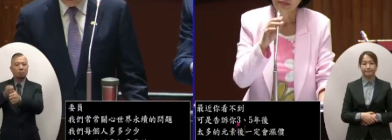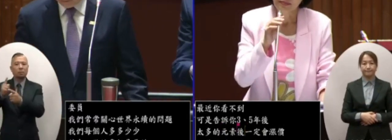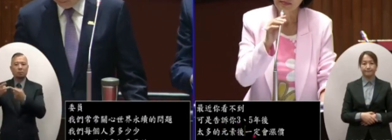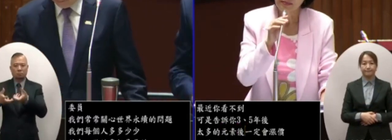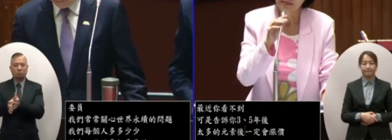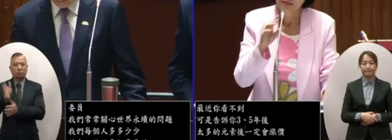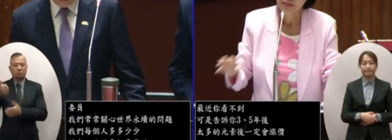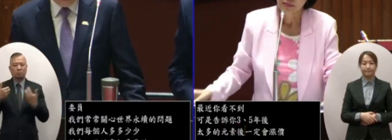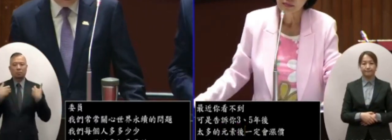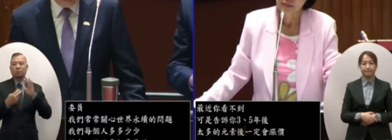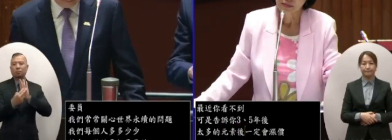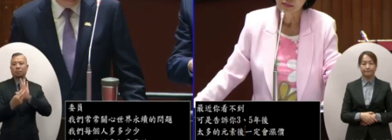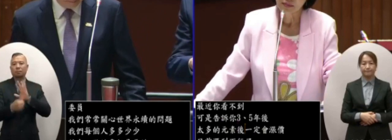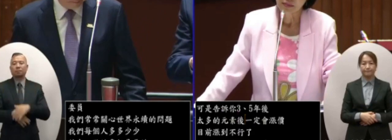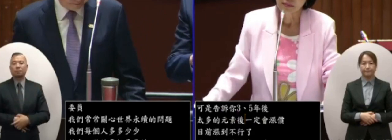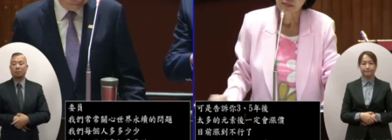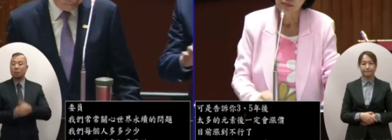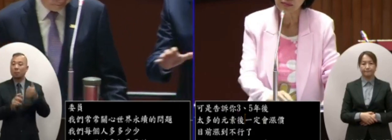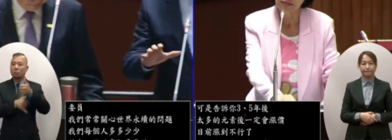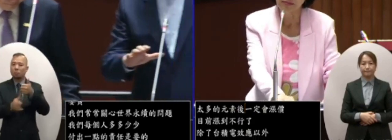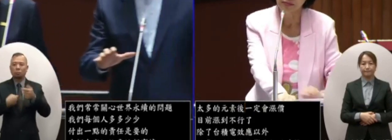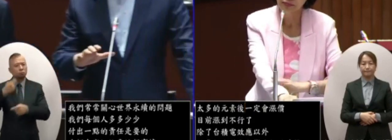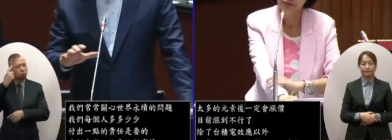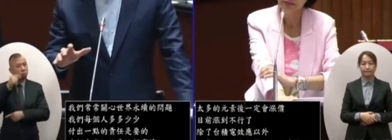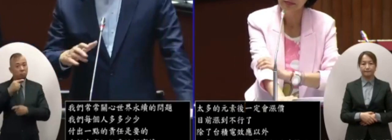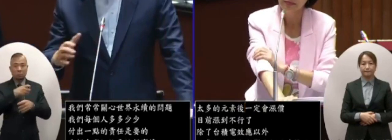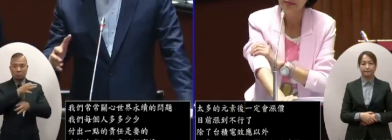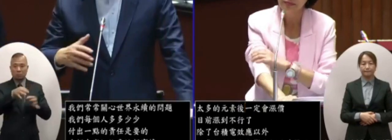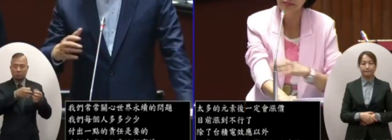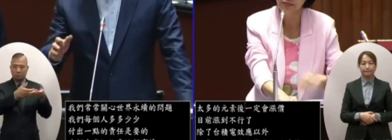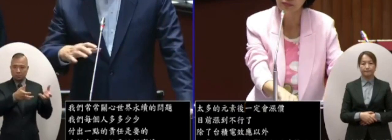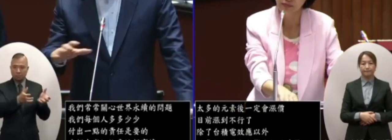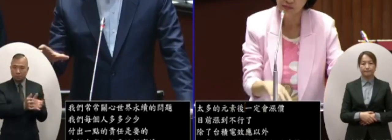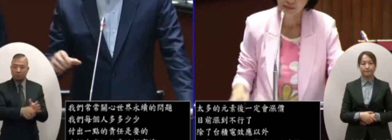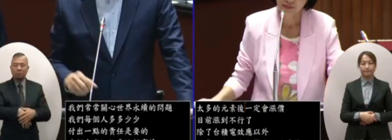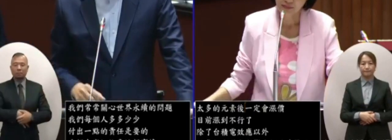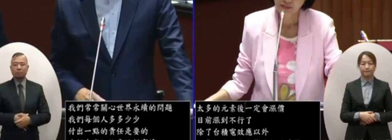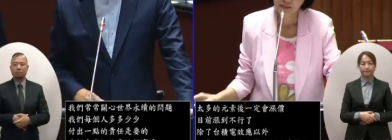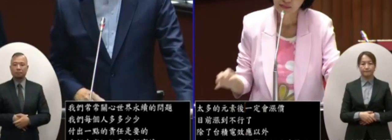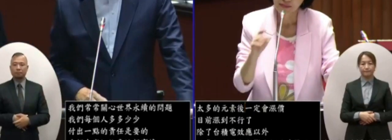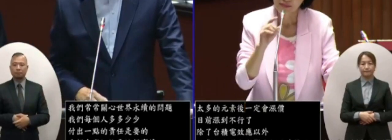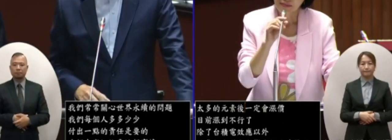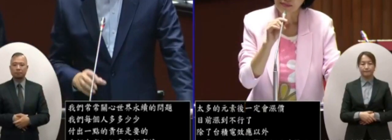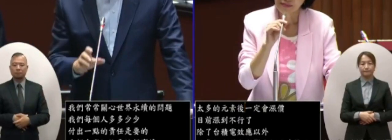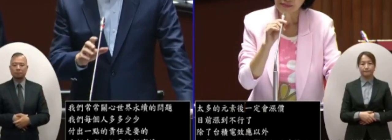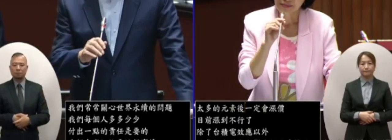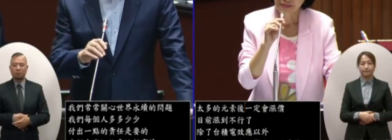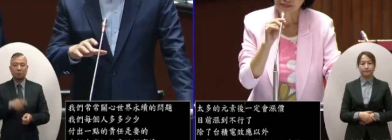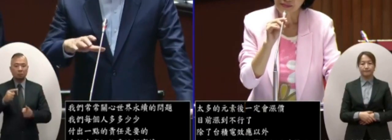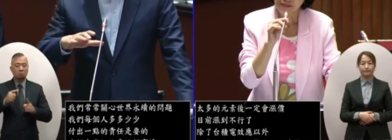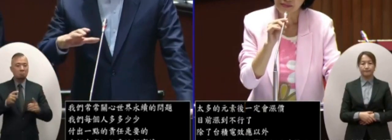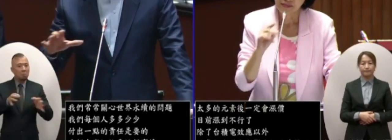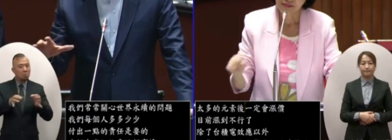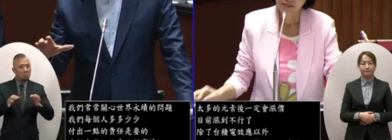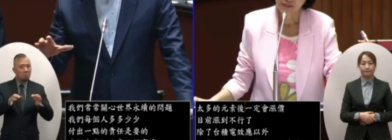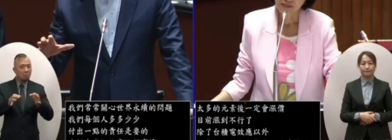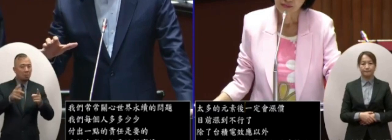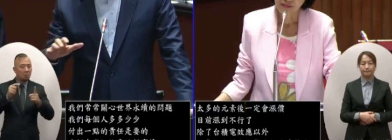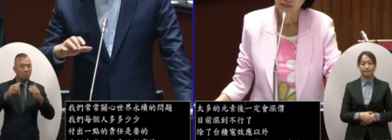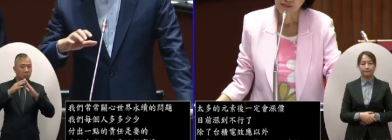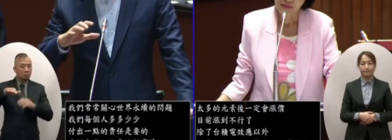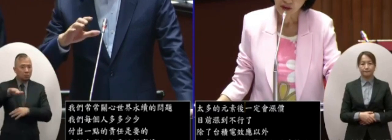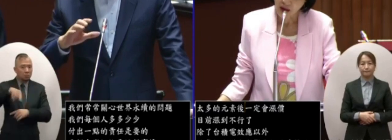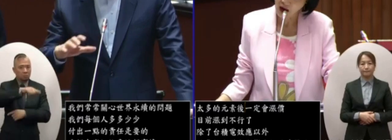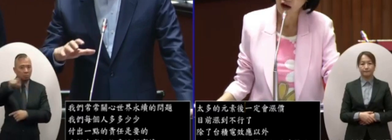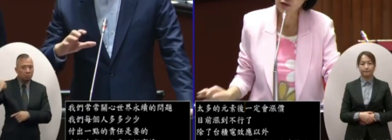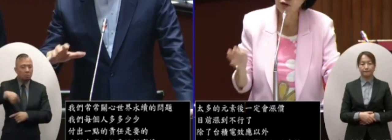分呢，经济部是不断的在看这些啊这个变化啊，我们大概都有一个小组那。不断